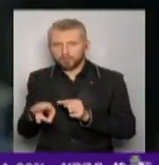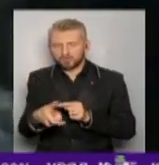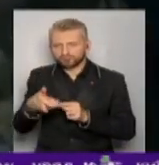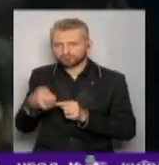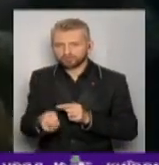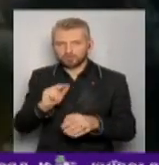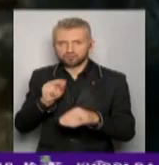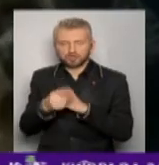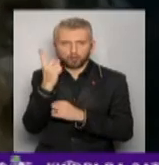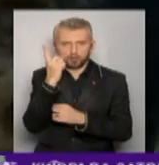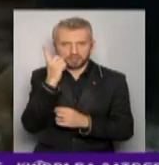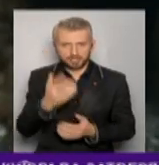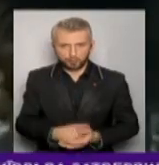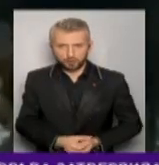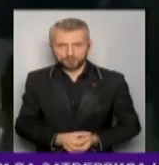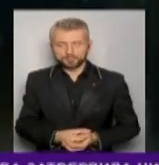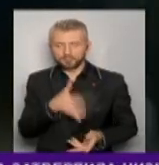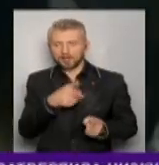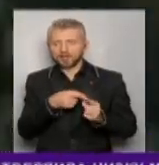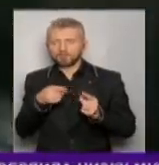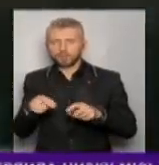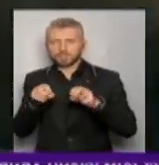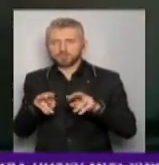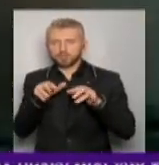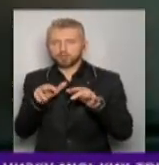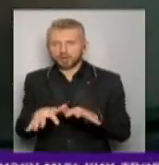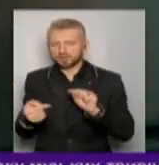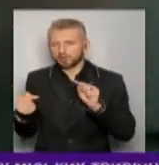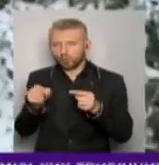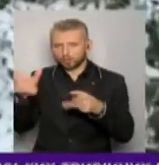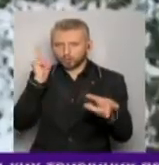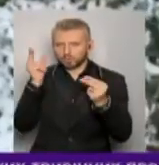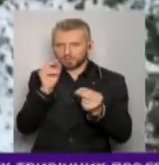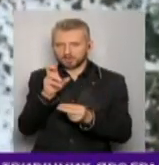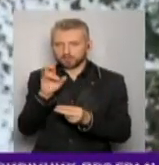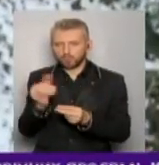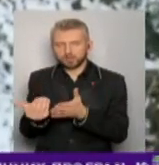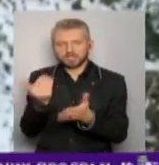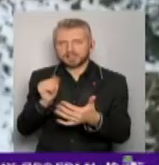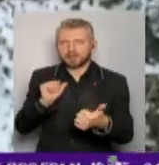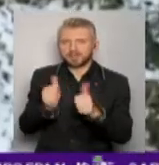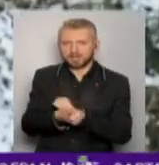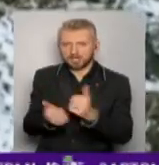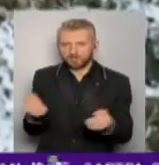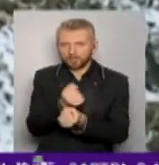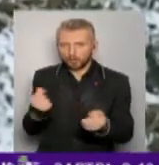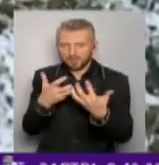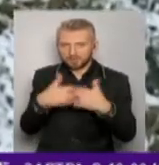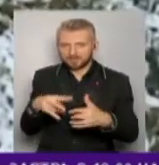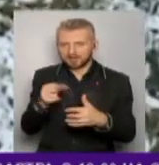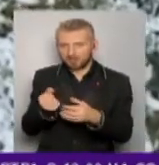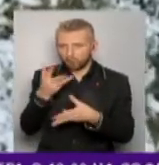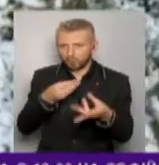через мобільний телефон. У ході спецоперації контррозвідники СБУ заздалегідь замінили вибуховий пристрій на муляж та